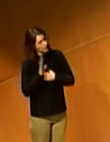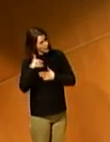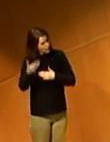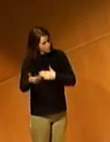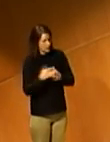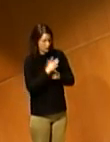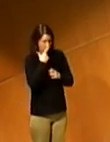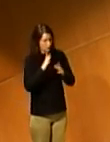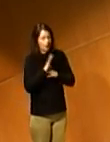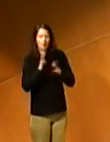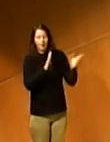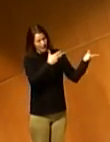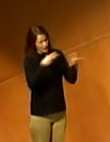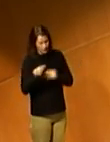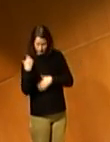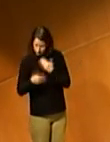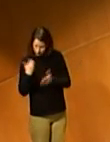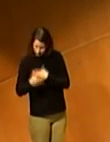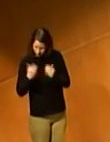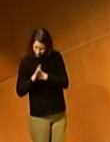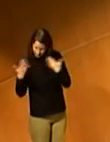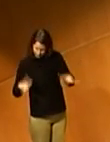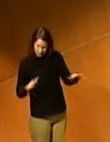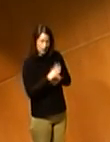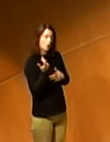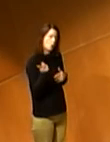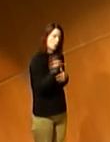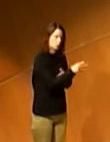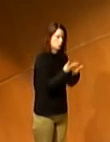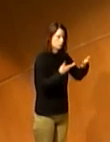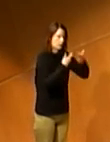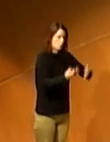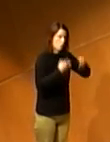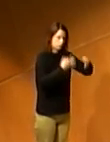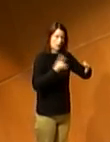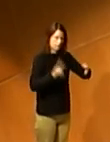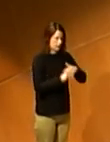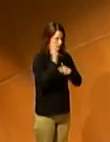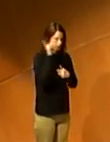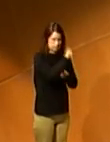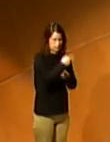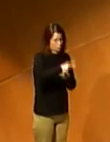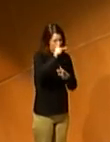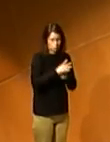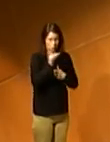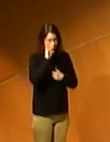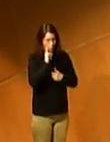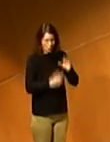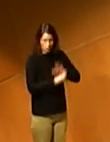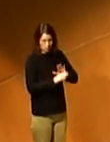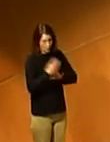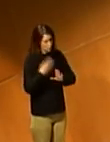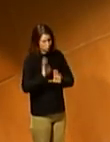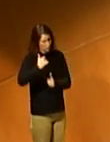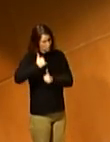parce que certains jeunes ont vraiment besoin d'être pris en charge dans un groupe restreint Ils se